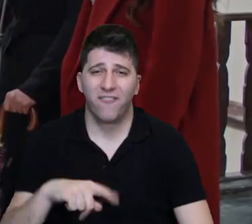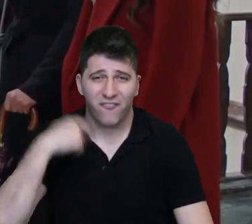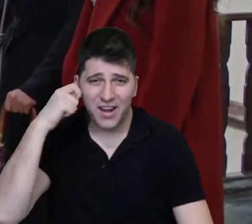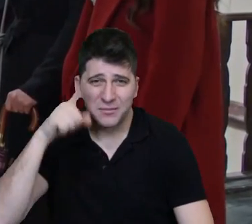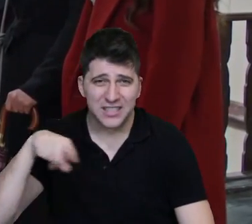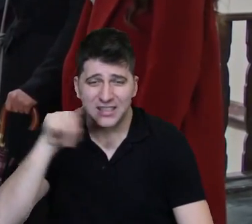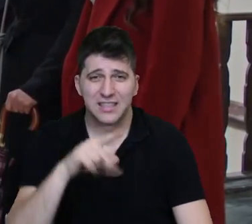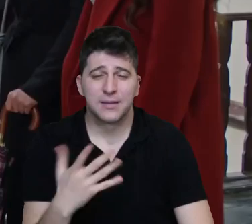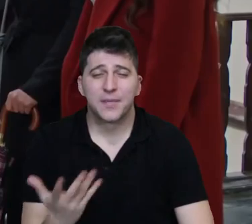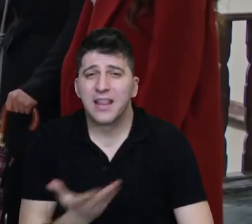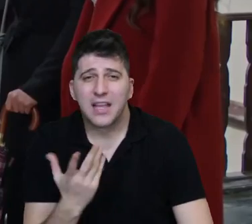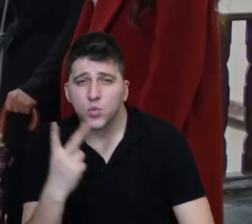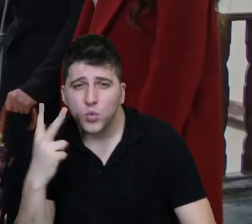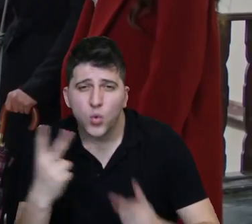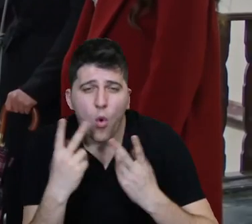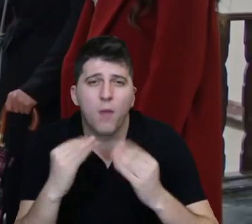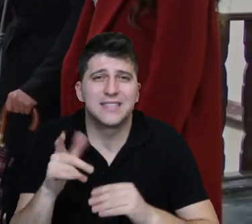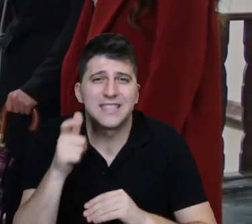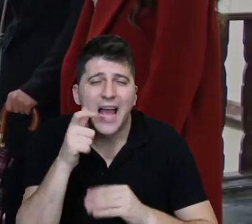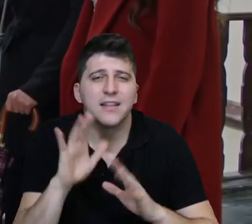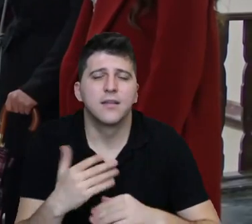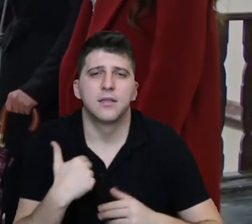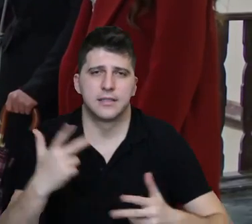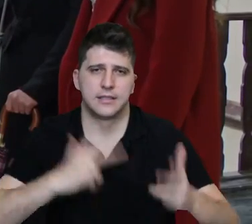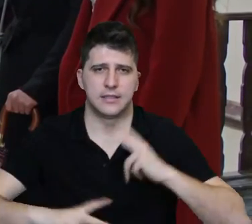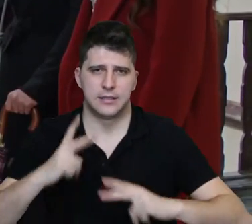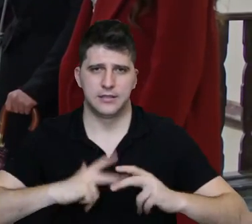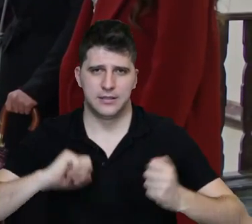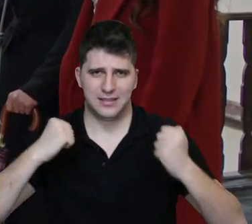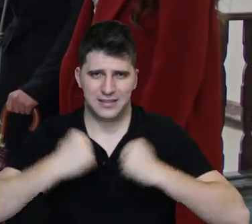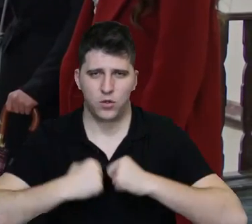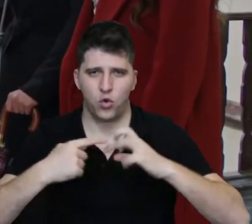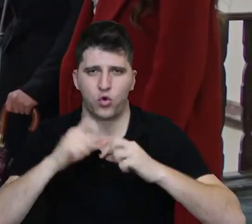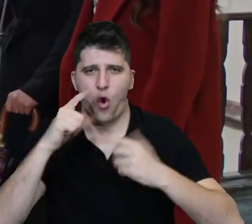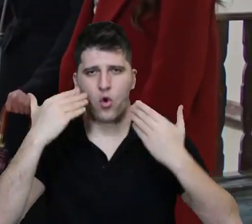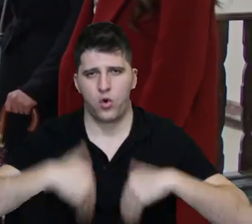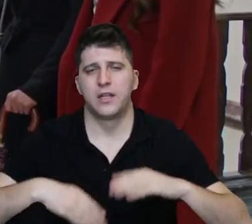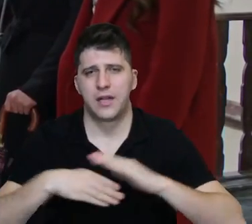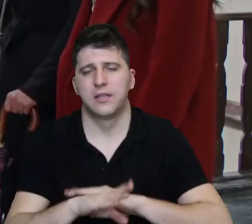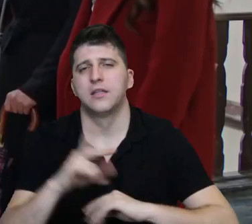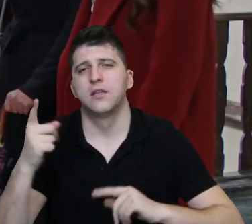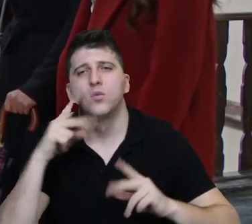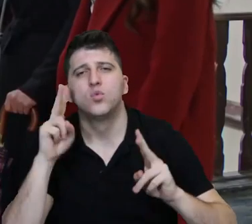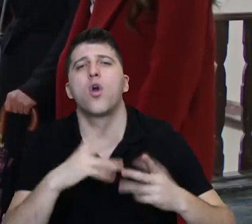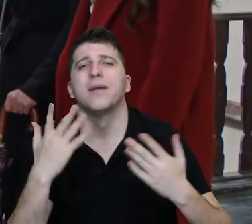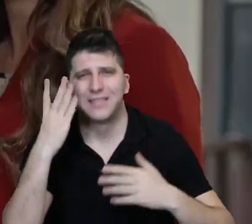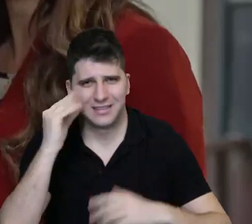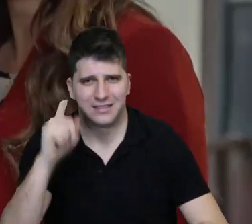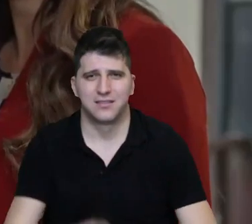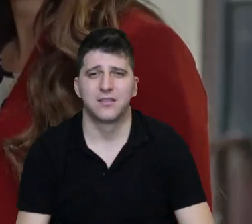filmcilerin dikkatini nasıl çekmezsin? Kostümünü giyerek, rolüne bürünerek çekmezsin. Çitex.